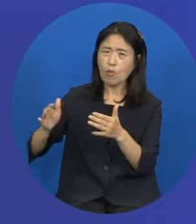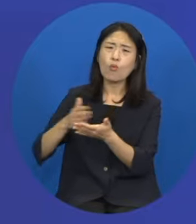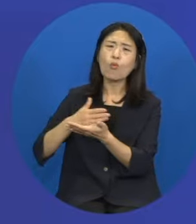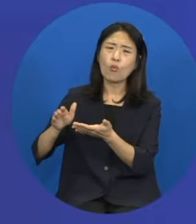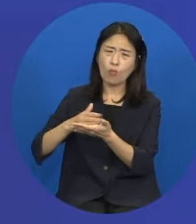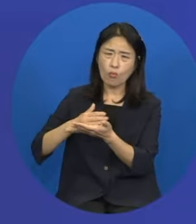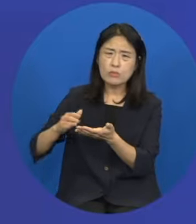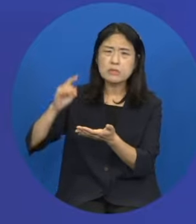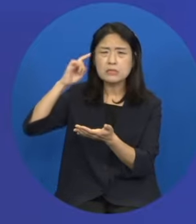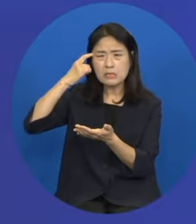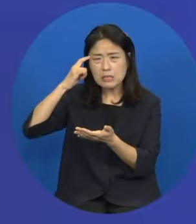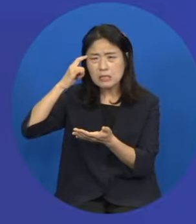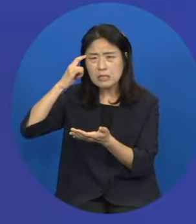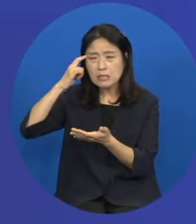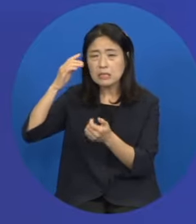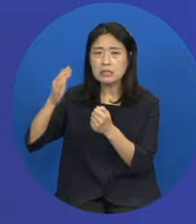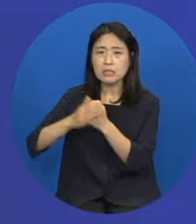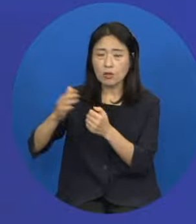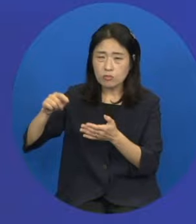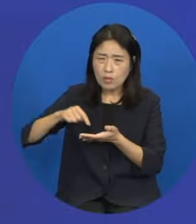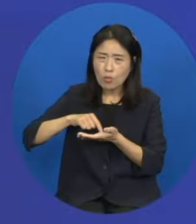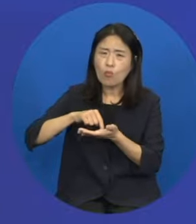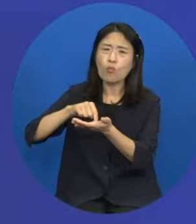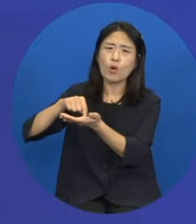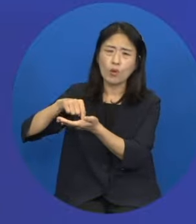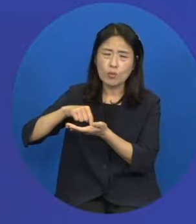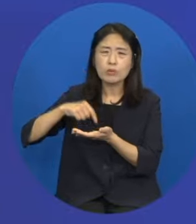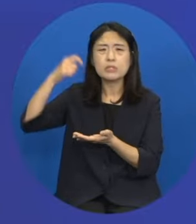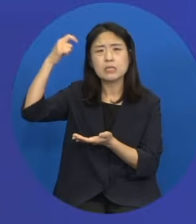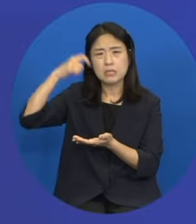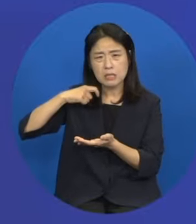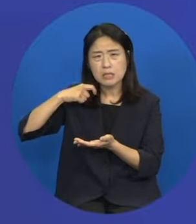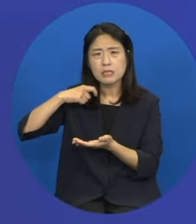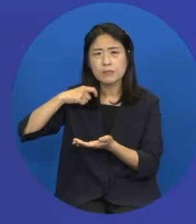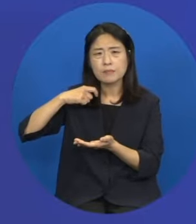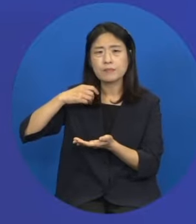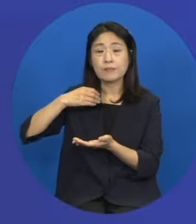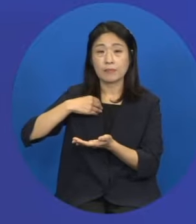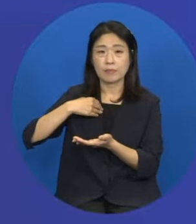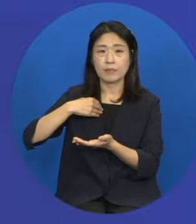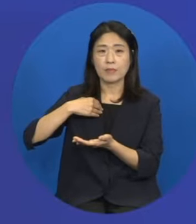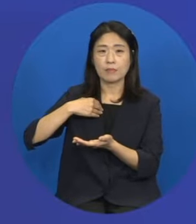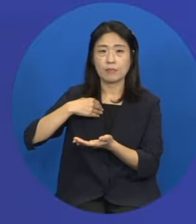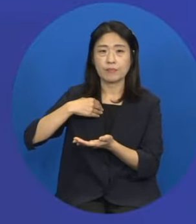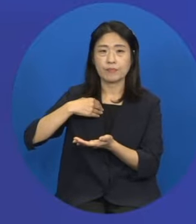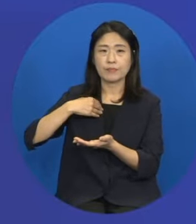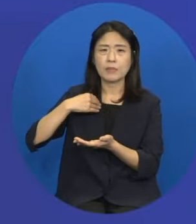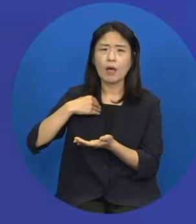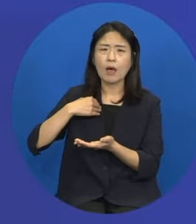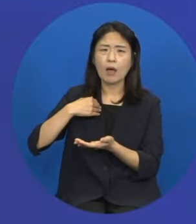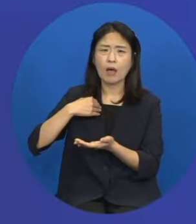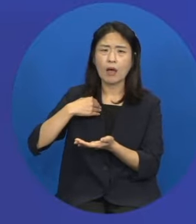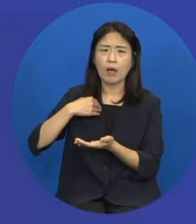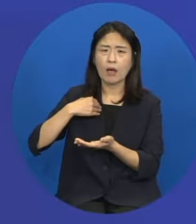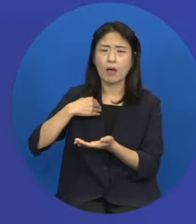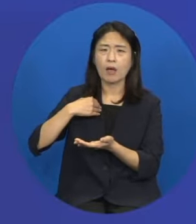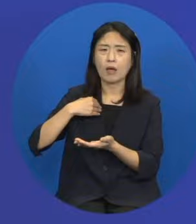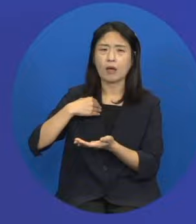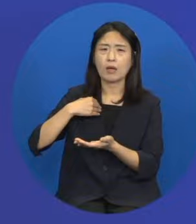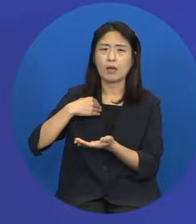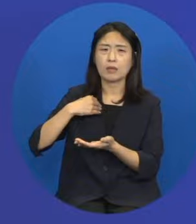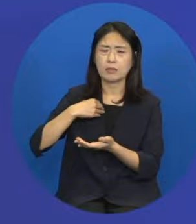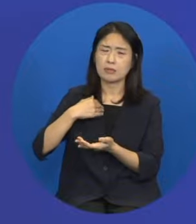이제 이 엘리야가 침체에 빠지면서 심지어는 나를 데려가 달라고, 내 목숨을 끊어 달라고 이렇게까지 간청을